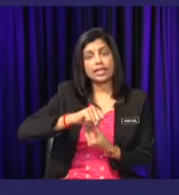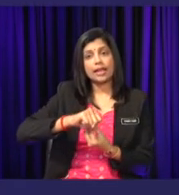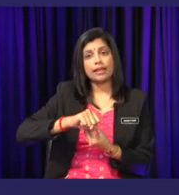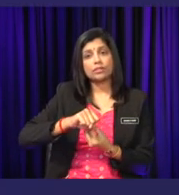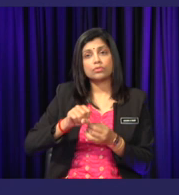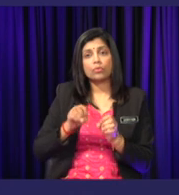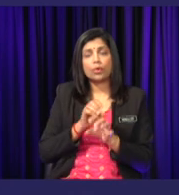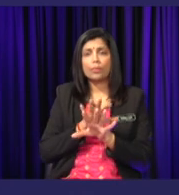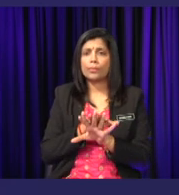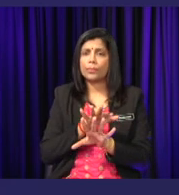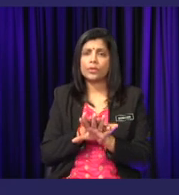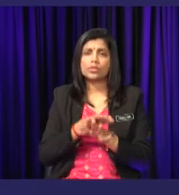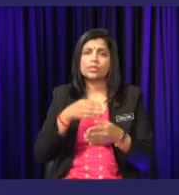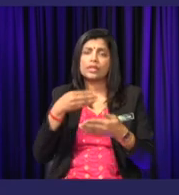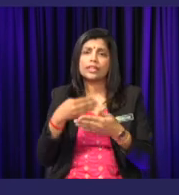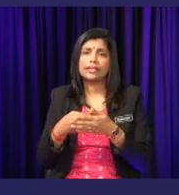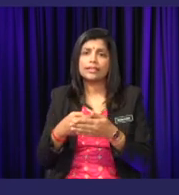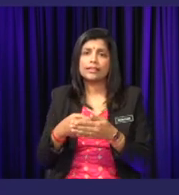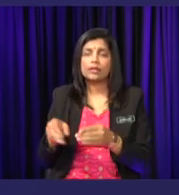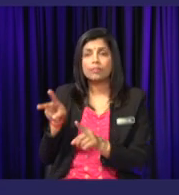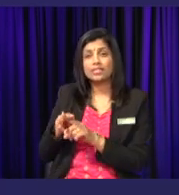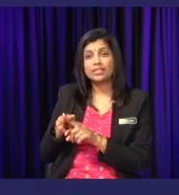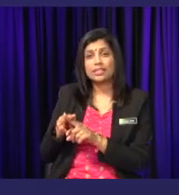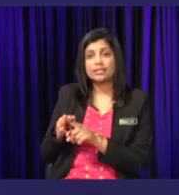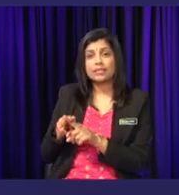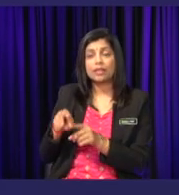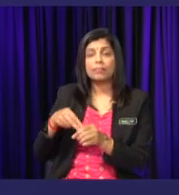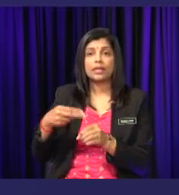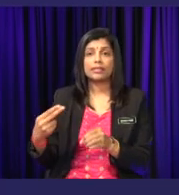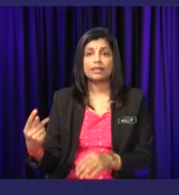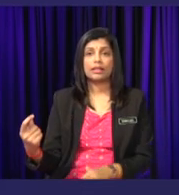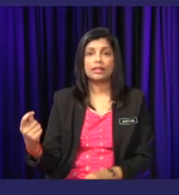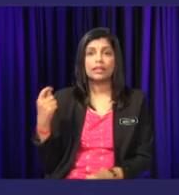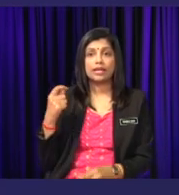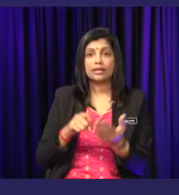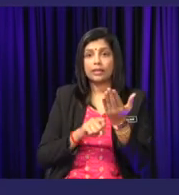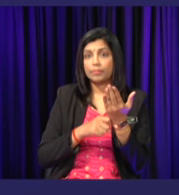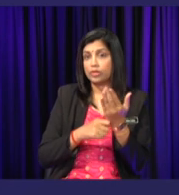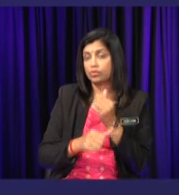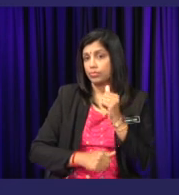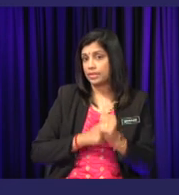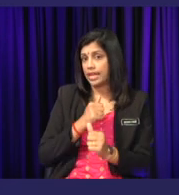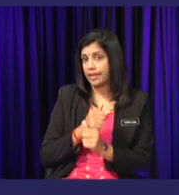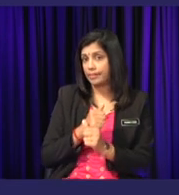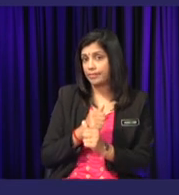daripada sumber alam itu elasti mulus sekarang ini kita tengok kehendak pada pendapat